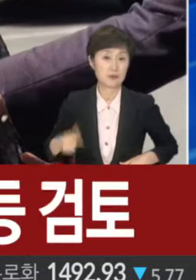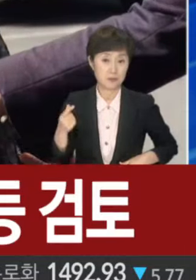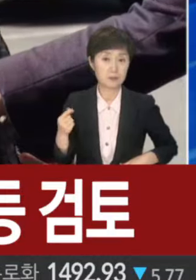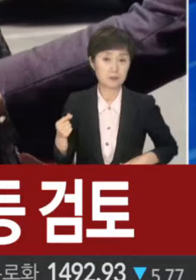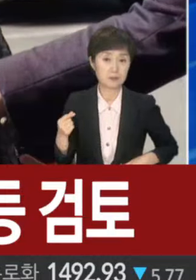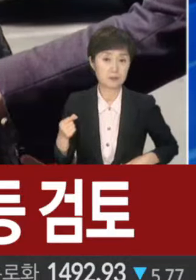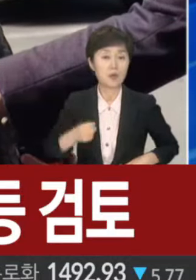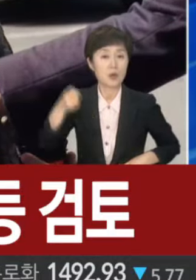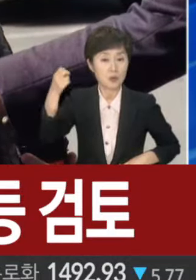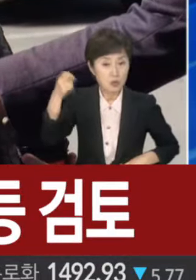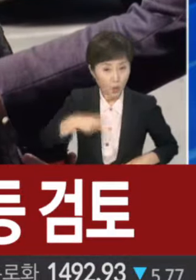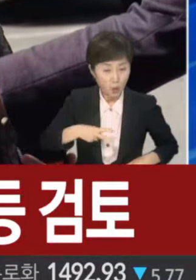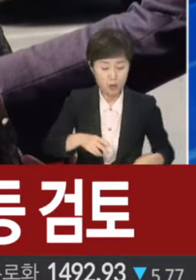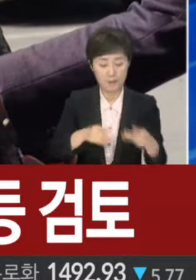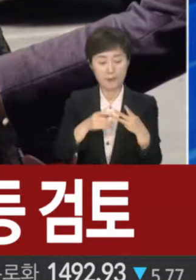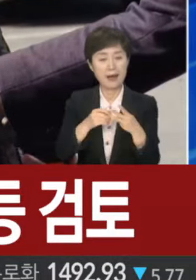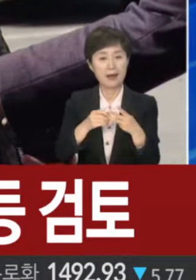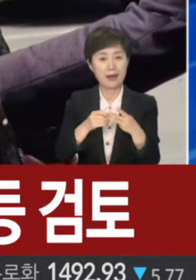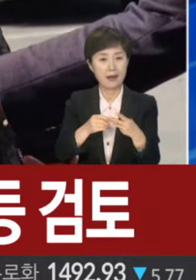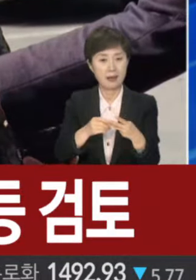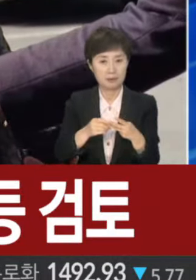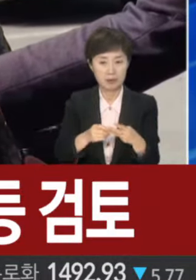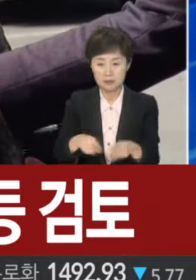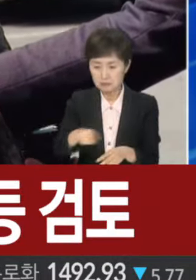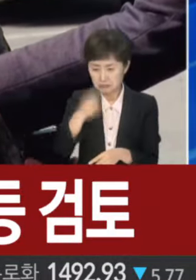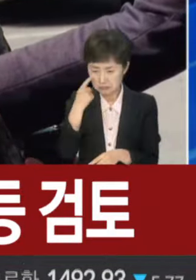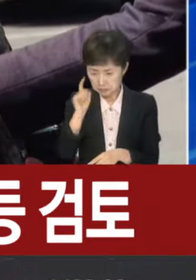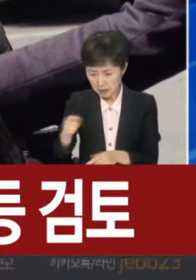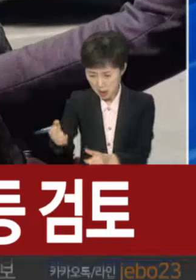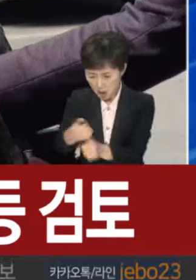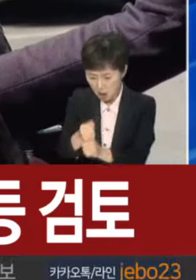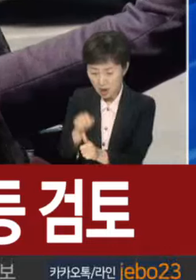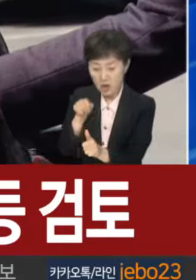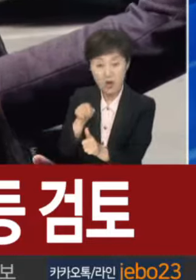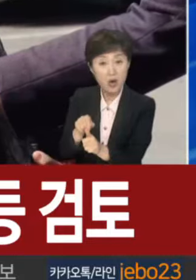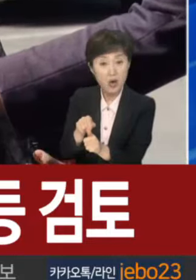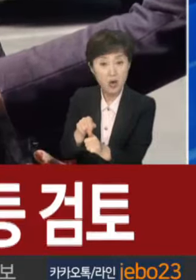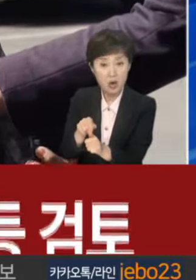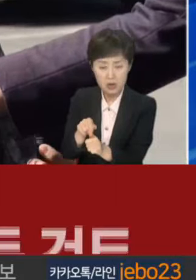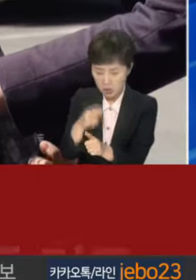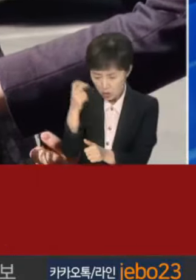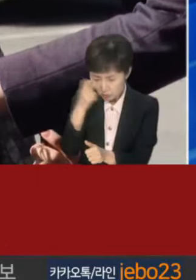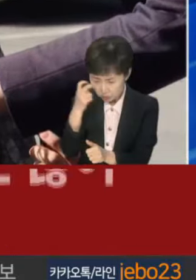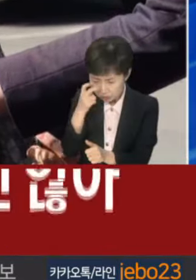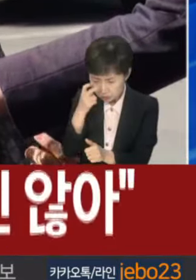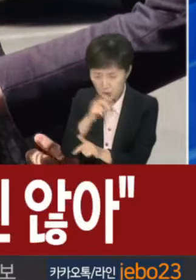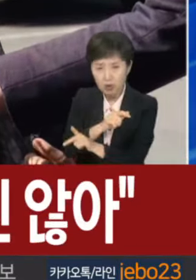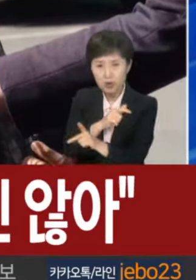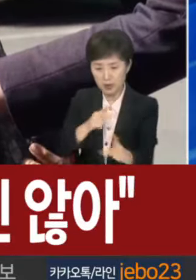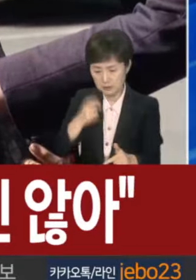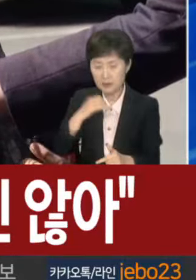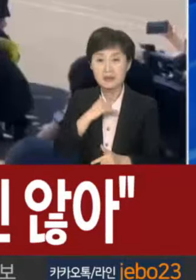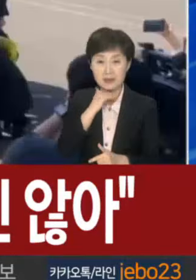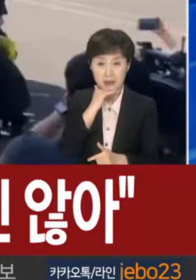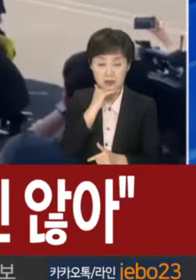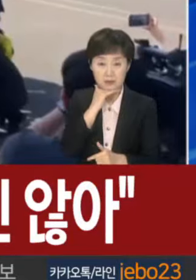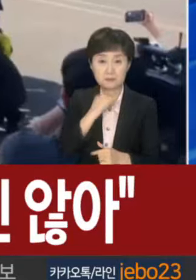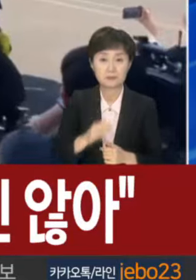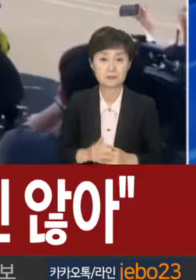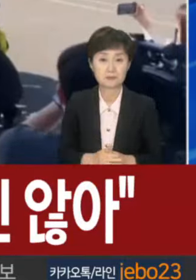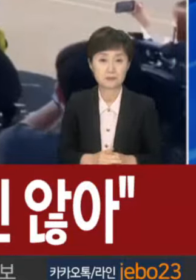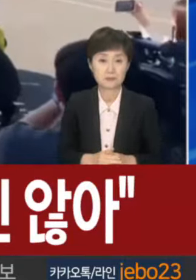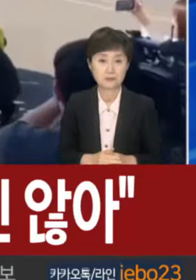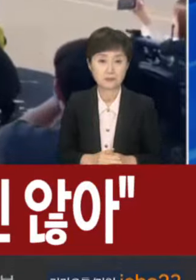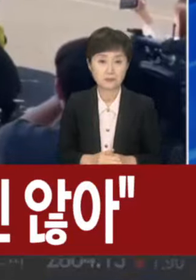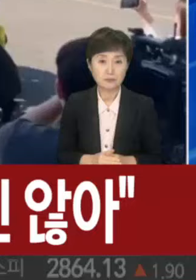예. 그리고 추가적으로 지금 입건된 피의자 한 명이 더 있는데 이 피의자에 대한 어떤 결과 여기까지 같이 지켜봐야 될 것 같다는 생각이 듭니다.